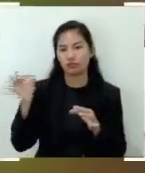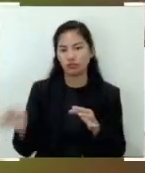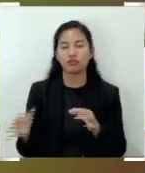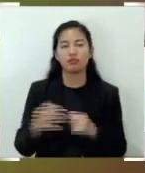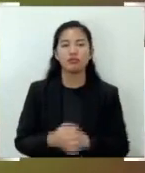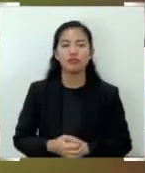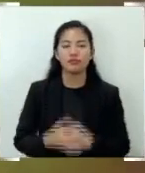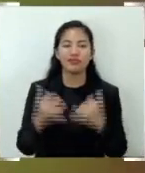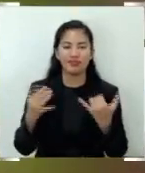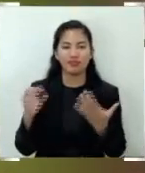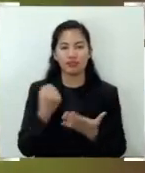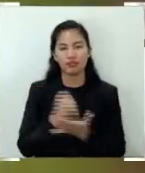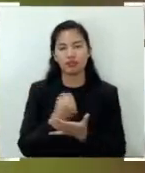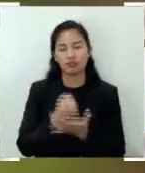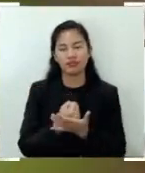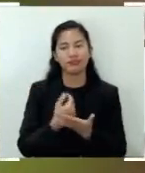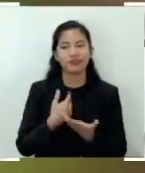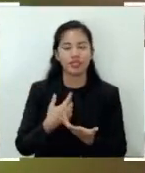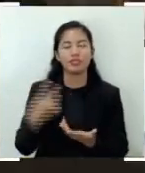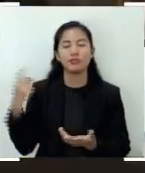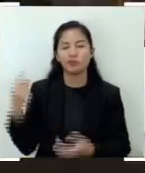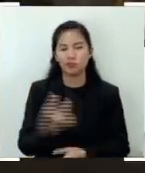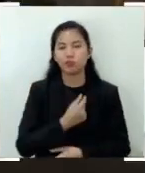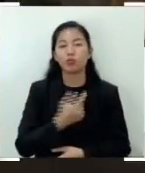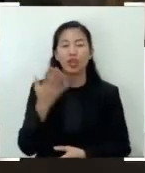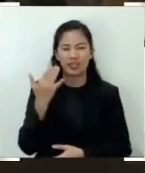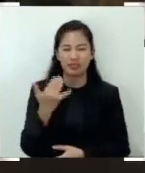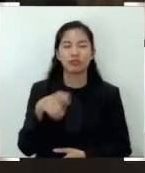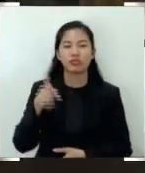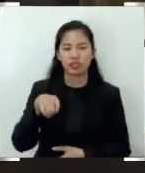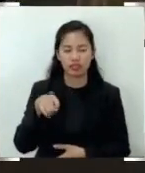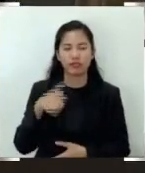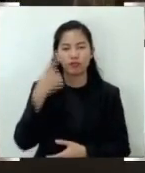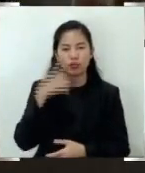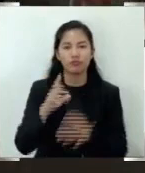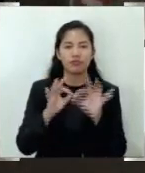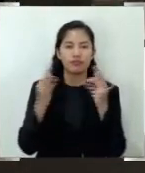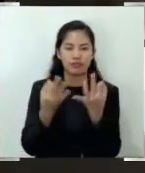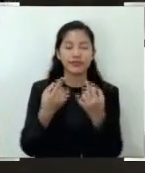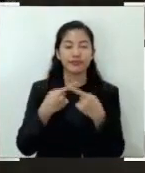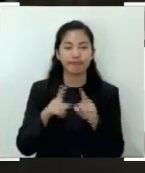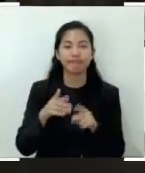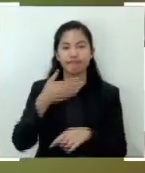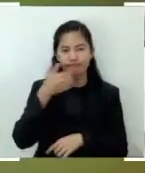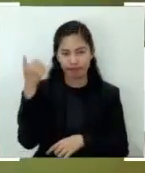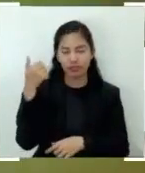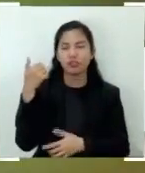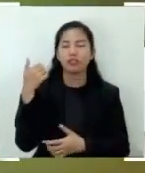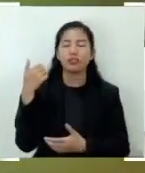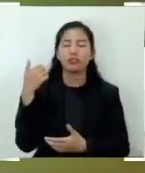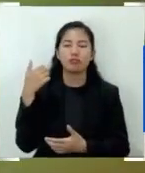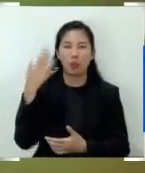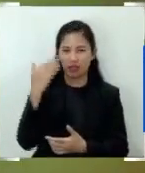kita, bagay na kailangan pa naman ng kanyang mga anak. Mabuti na lang daw at maintindihin ang kanyang employer.